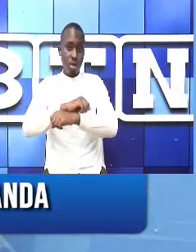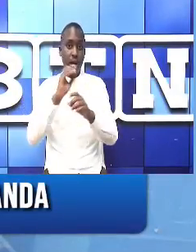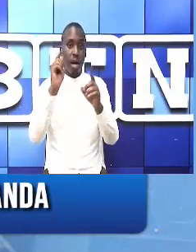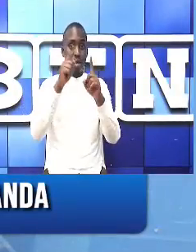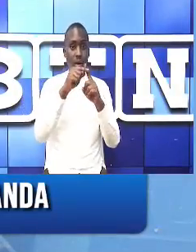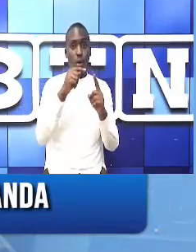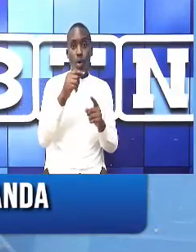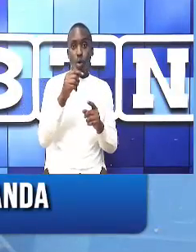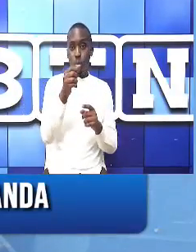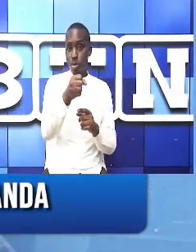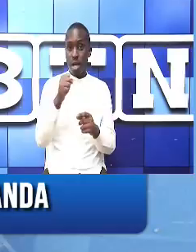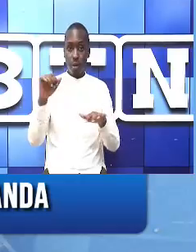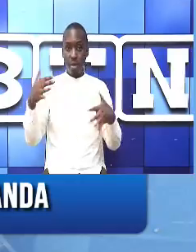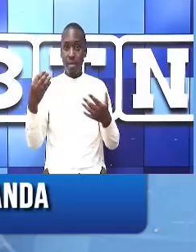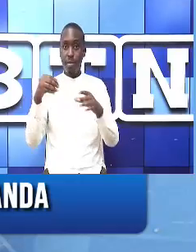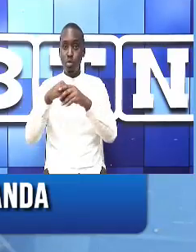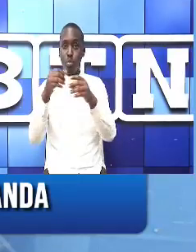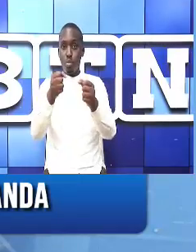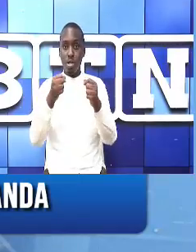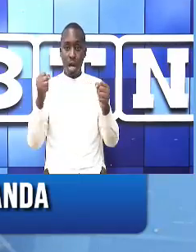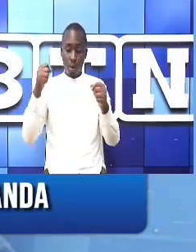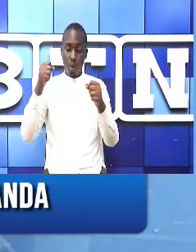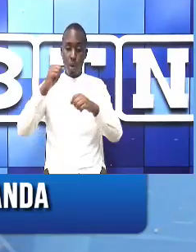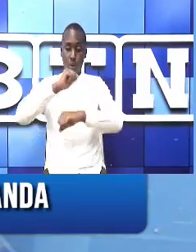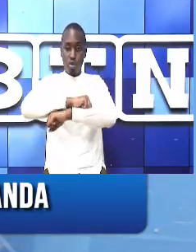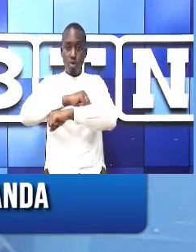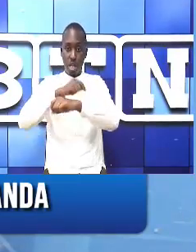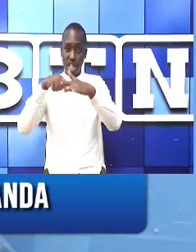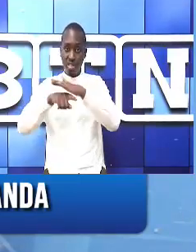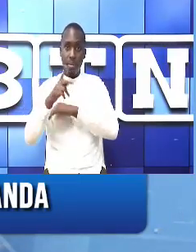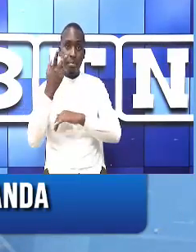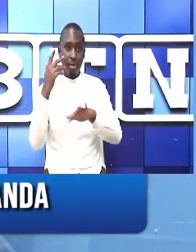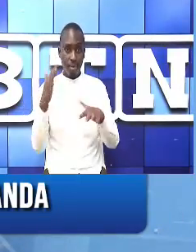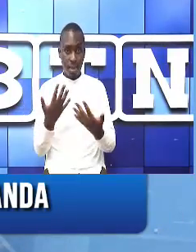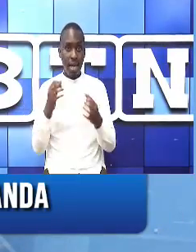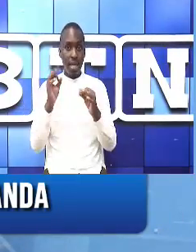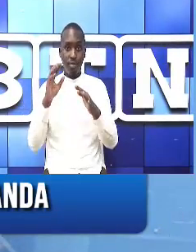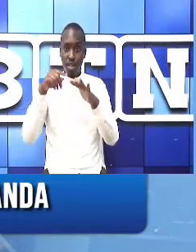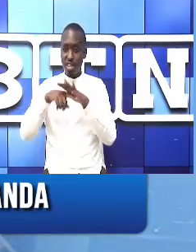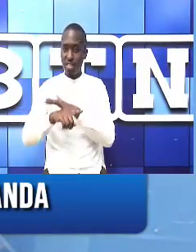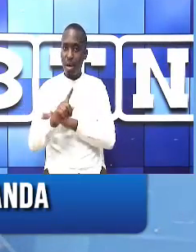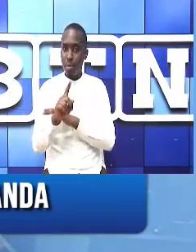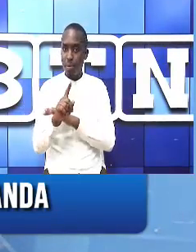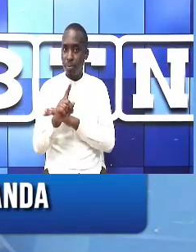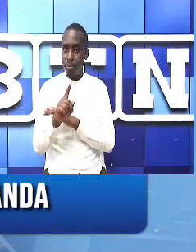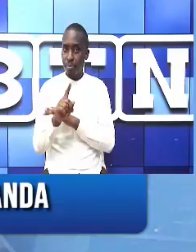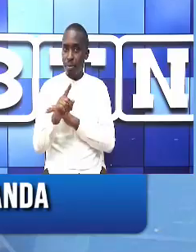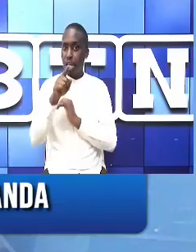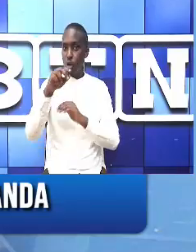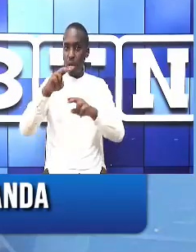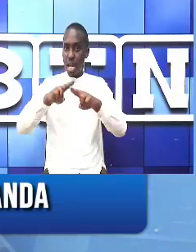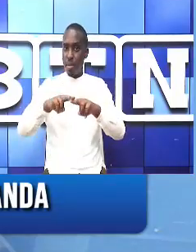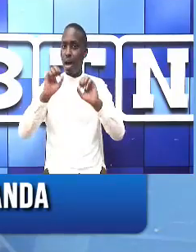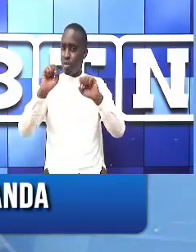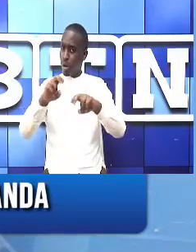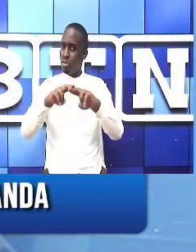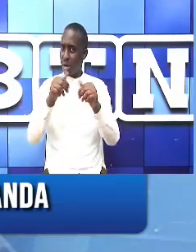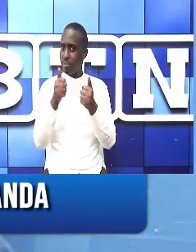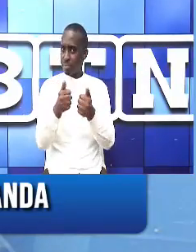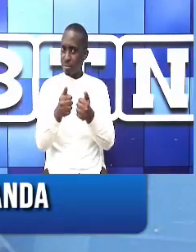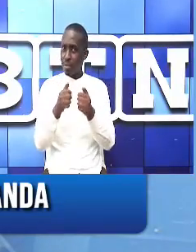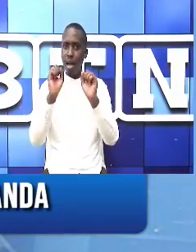bite ese ku muryango w'ishuri yinjira bimeze bite ese iyo agezemo ho iyo ntebe abasha kuyicaraho ese